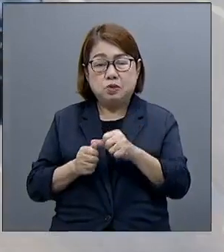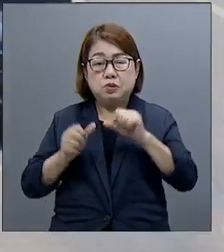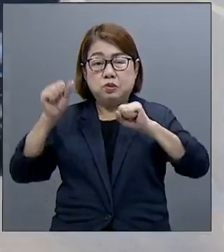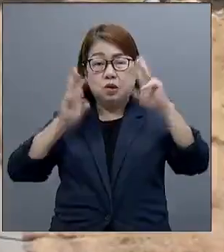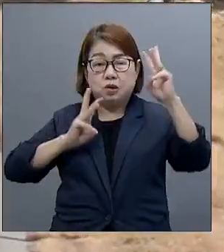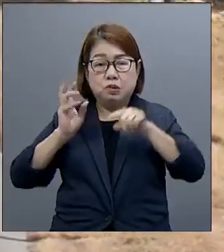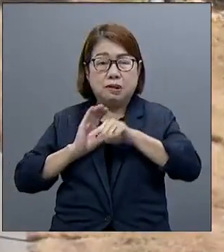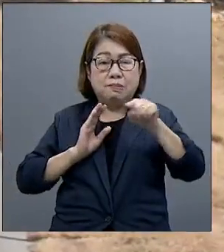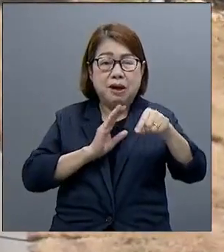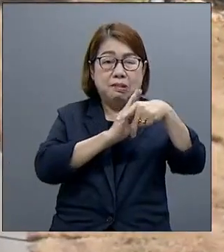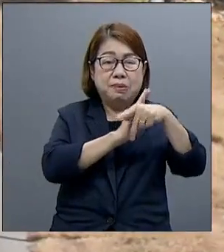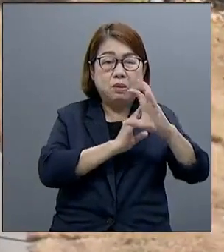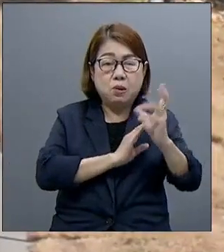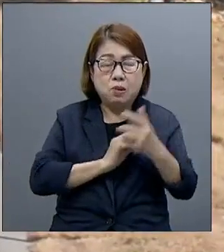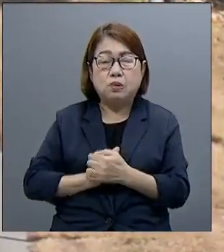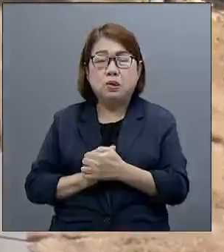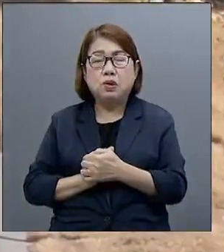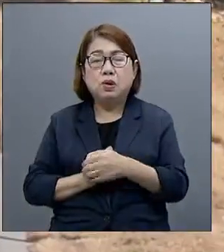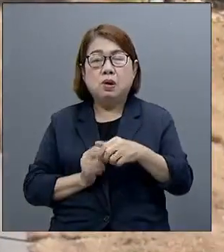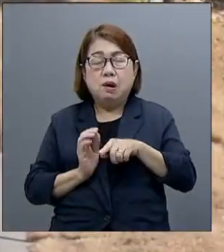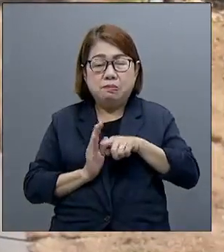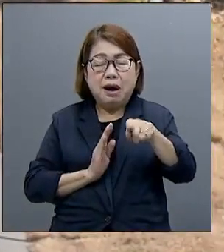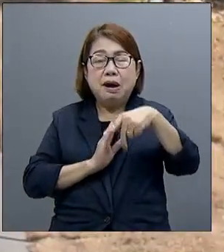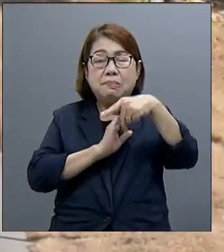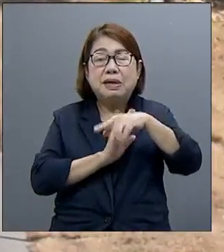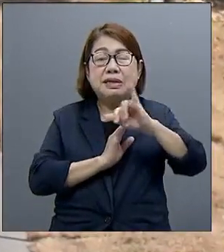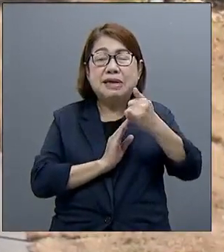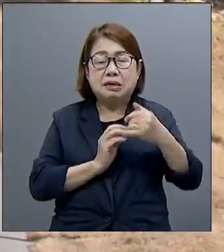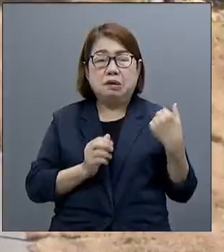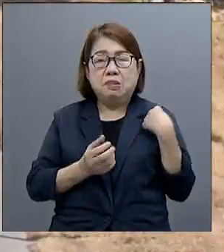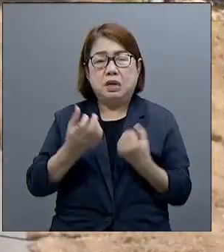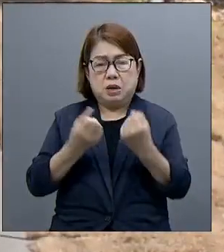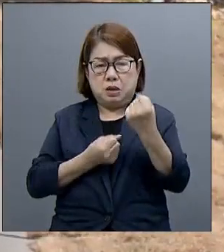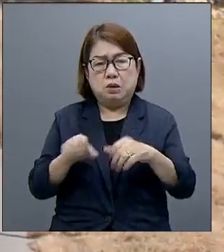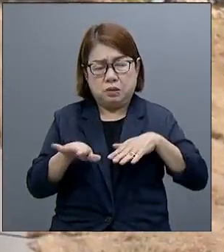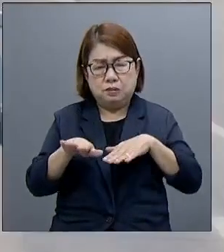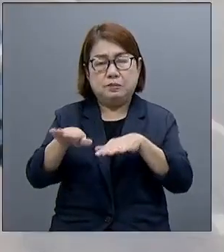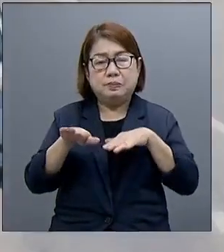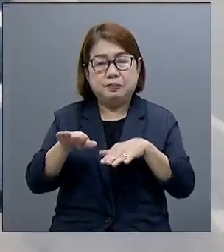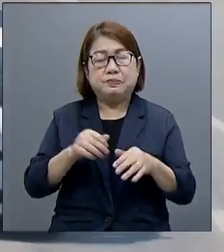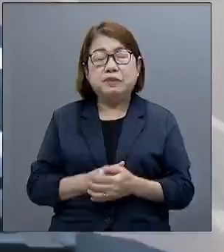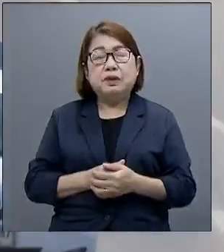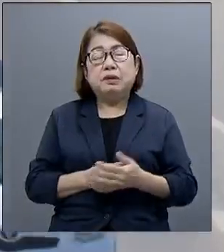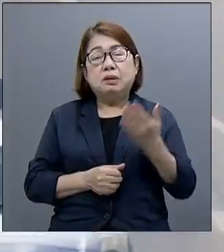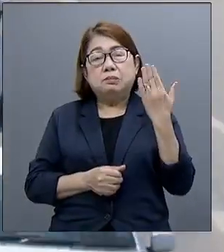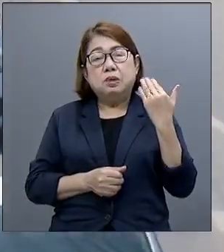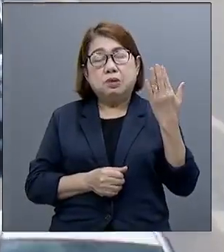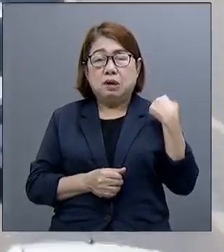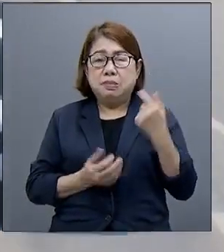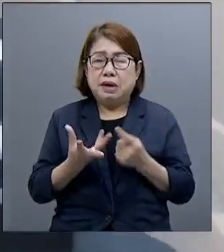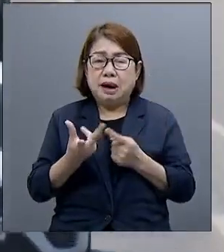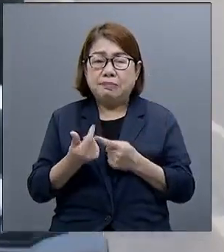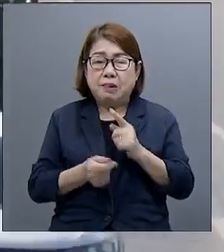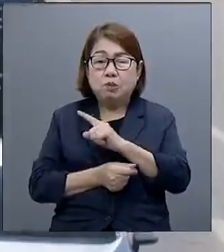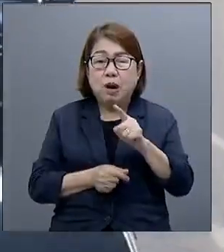วชิรบารมีจังหวัดพิจิตรปริมาณรถที่เดินทางขึ้นเหนือหนาแน่นทีเดียวนะคะเดิมเนี่ยมีปริมาณรถ 20,000คัน